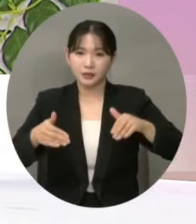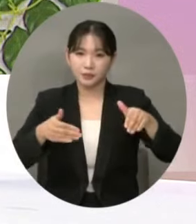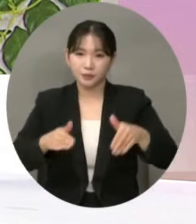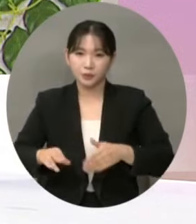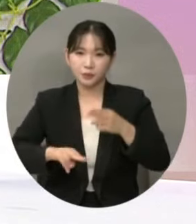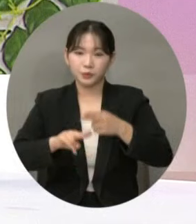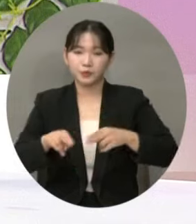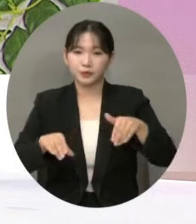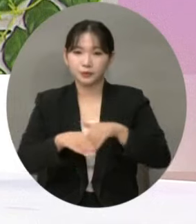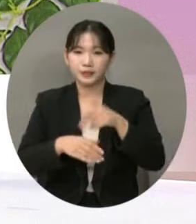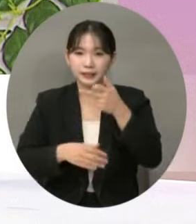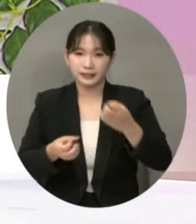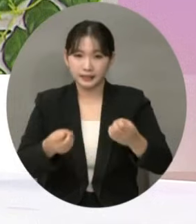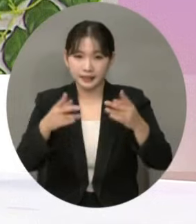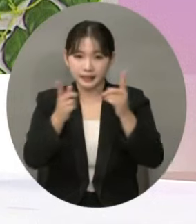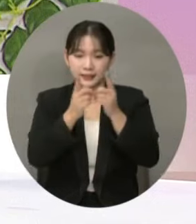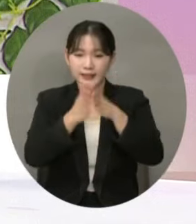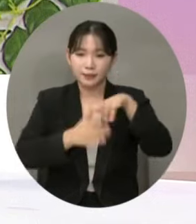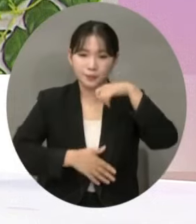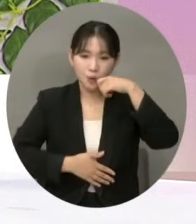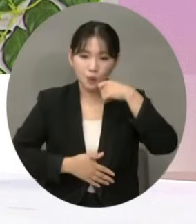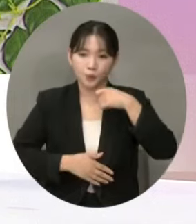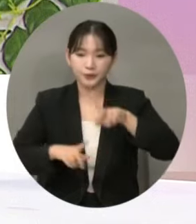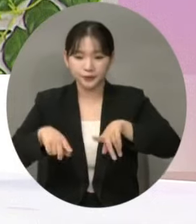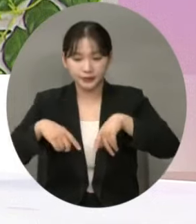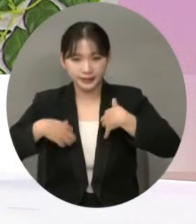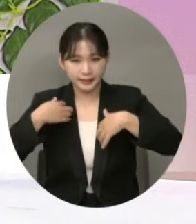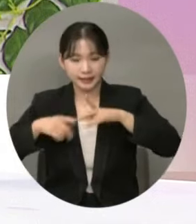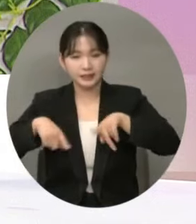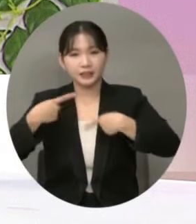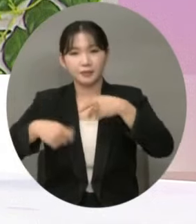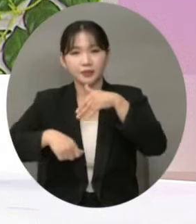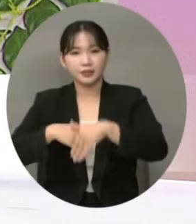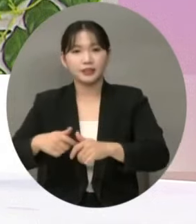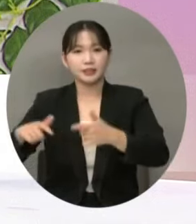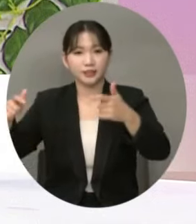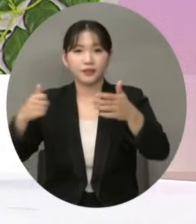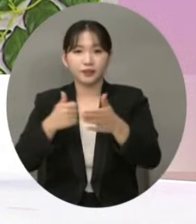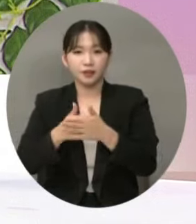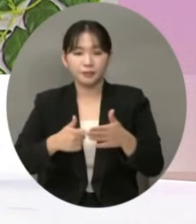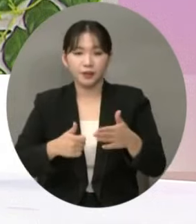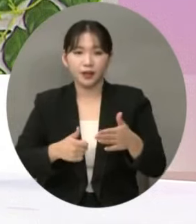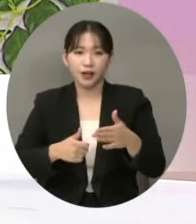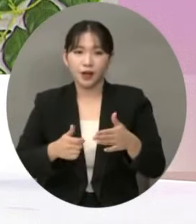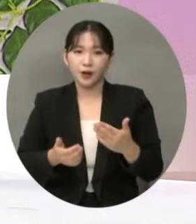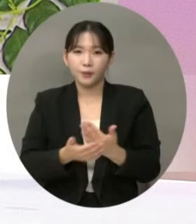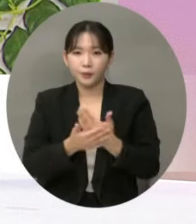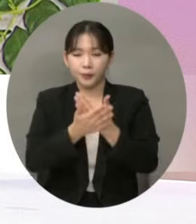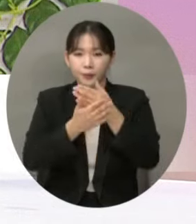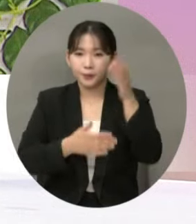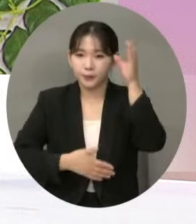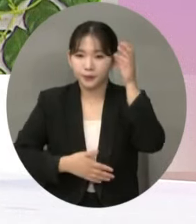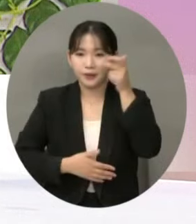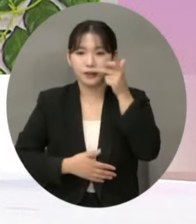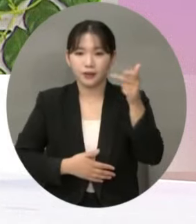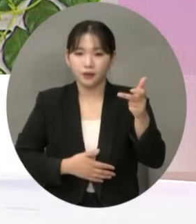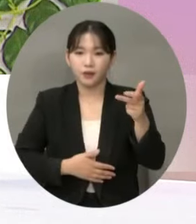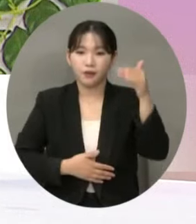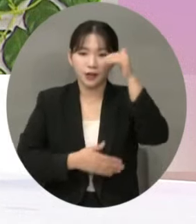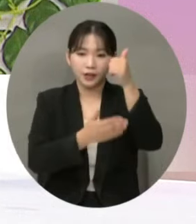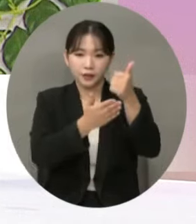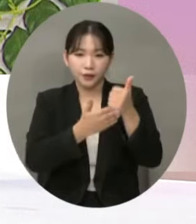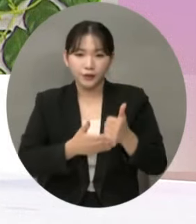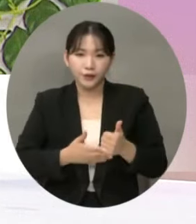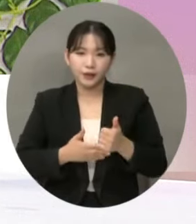국제남도음식문화 큰잔치는 직접 맛보고 즐기는 참여형 축제로 확대된 만큼 흥행 기대도 더욱 커지고 있습니다.